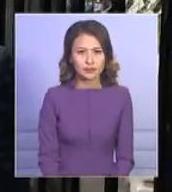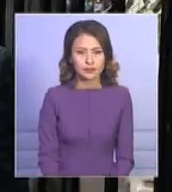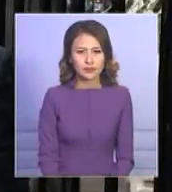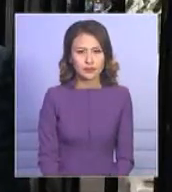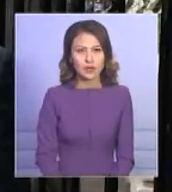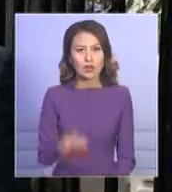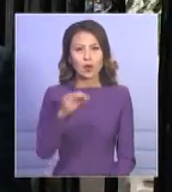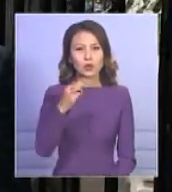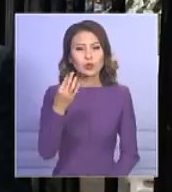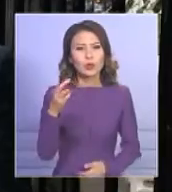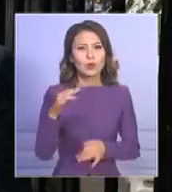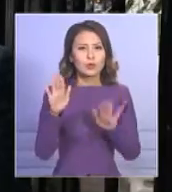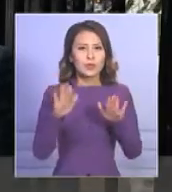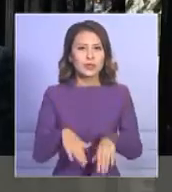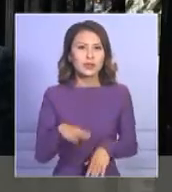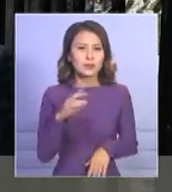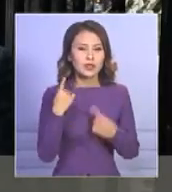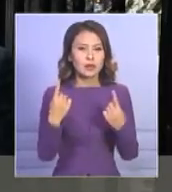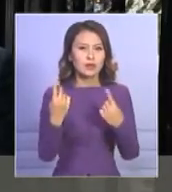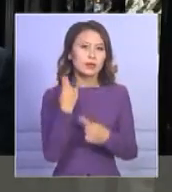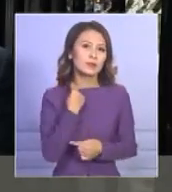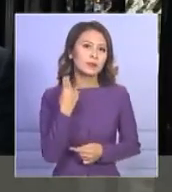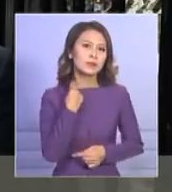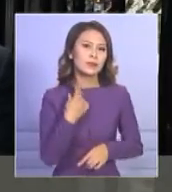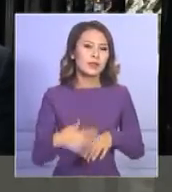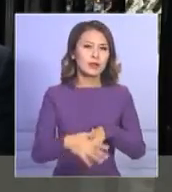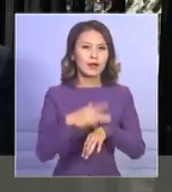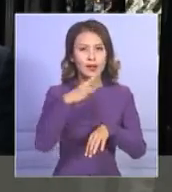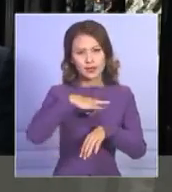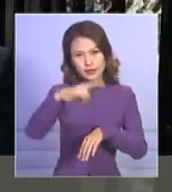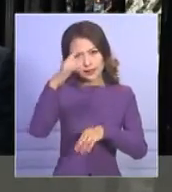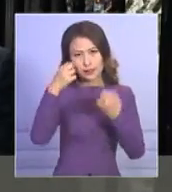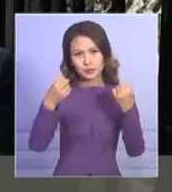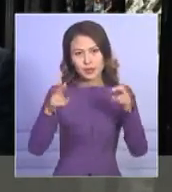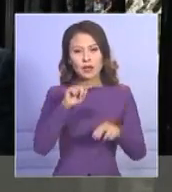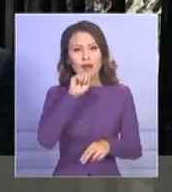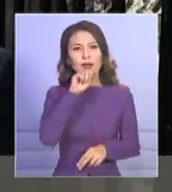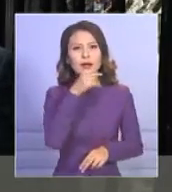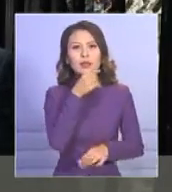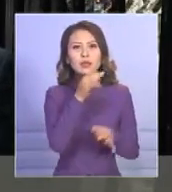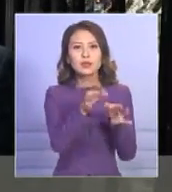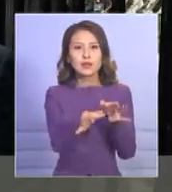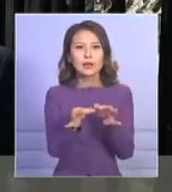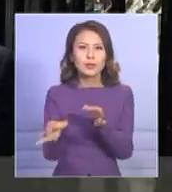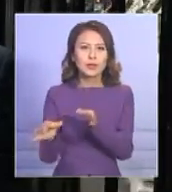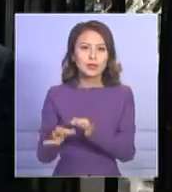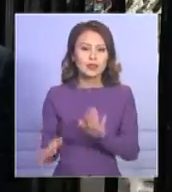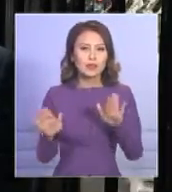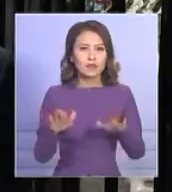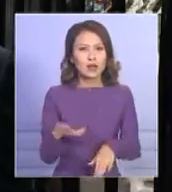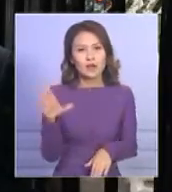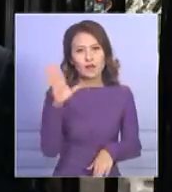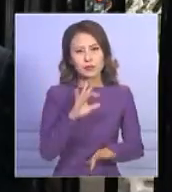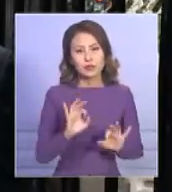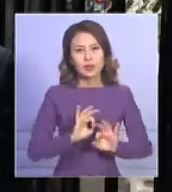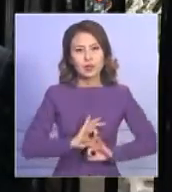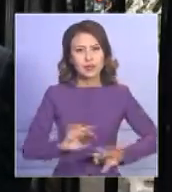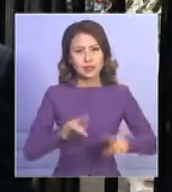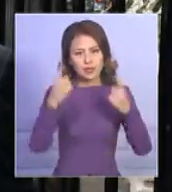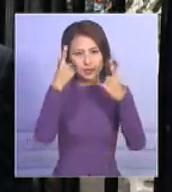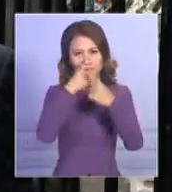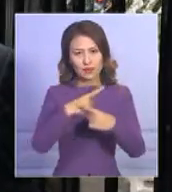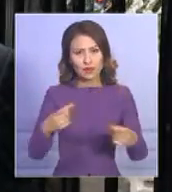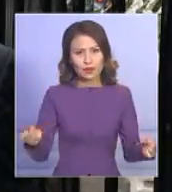Роудшоудың басты мақсаты британиялық бизнес қауымдастыққа Қазақстандағы арнайы экономикалық аймақтардың мүмкіндіктері мен басымдықтары туралы ақпарат беру